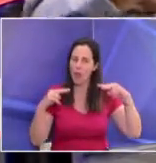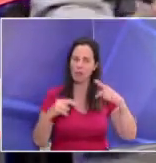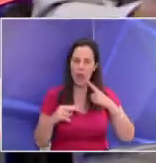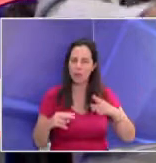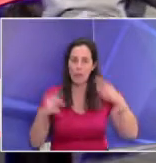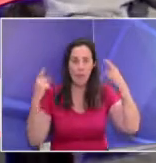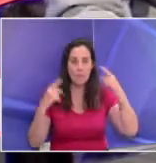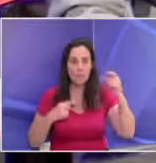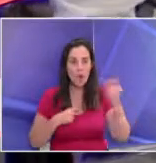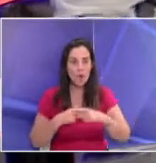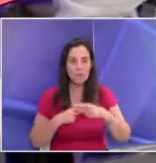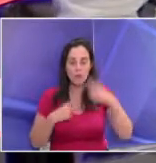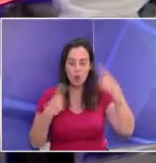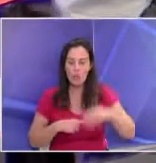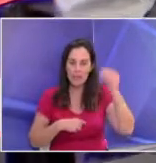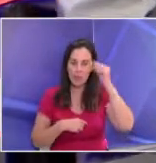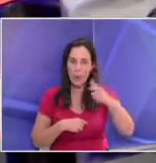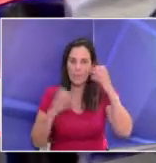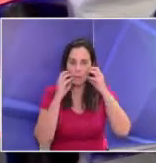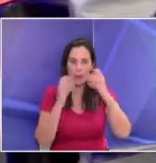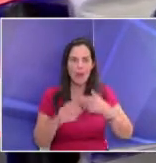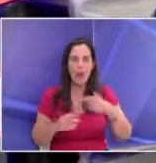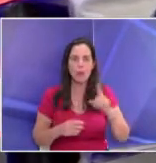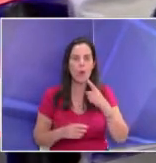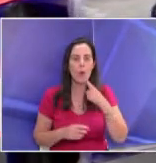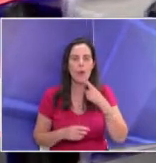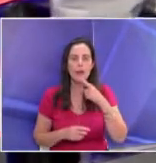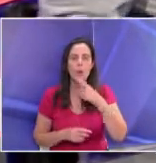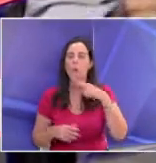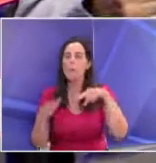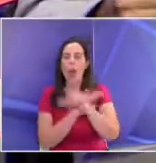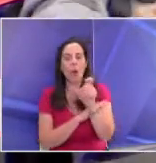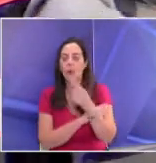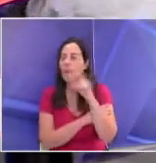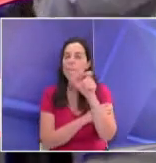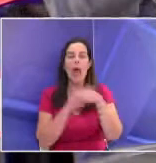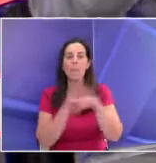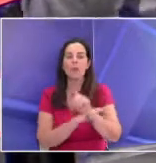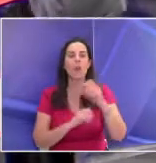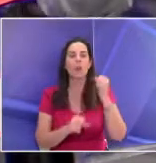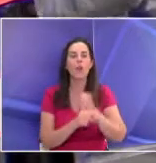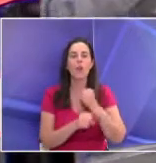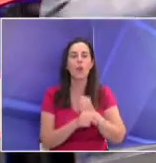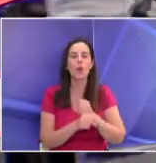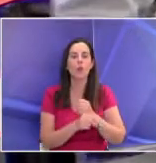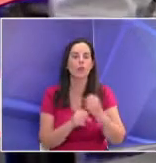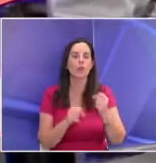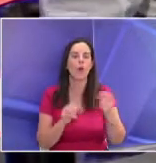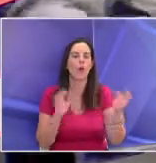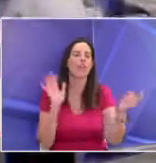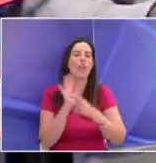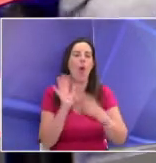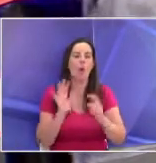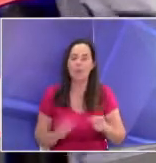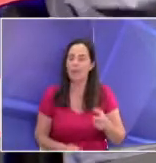ולהגיד, ביום, בשבוע של יום הזיכרון לרצח רבין, אנחנו לא מכנים את חגי אלעד בוגד, ואנחנו לא עושים לו וונטד על הוול של אורן